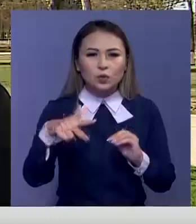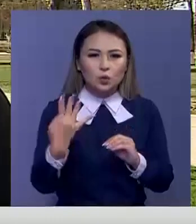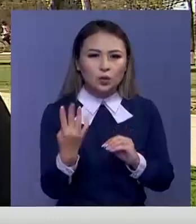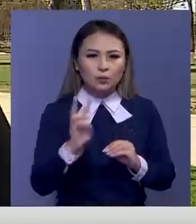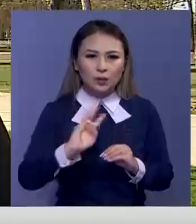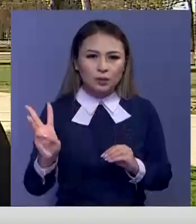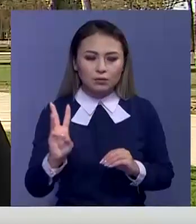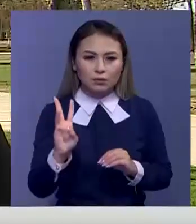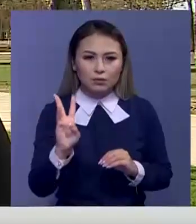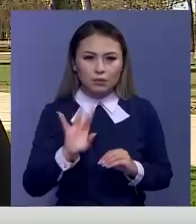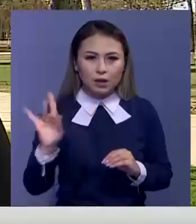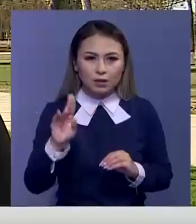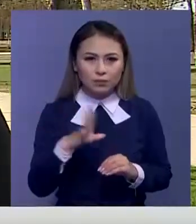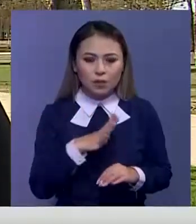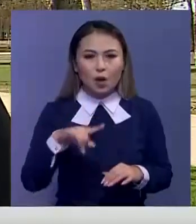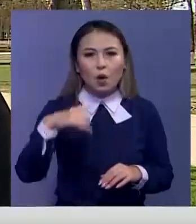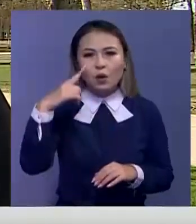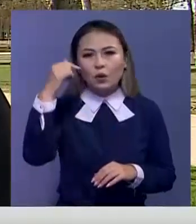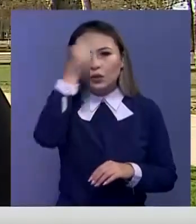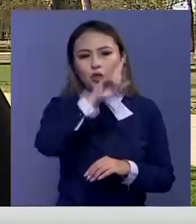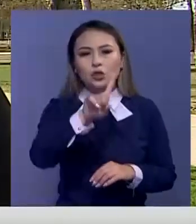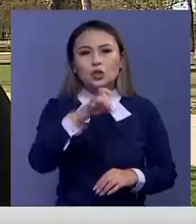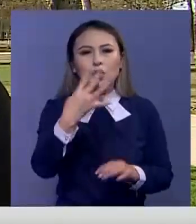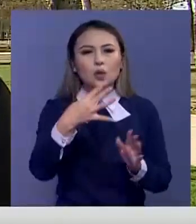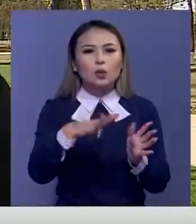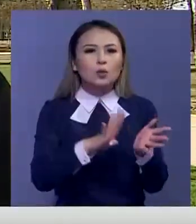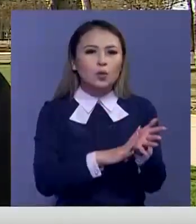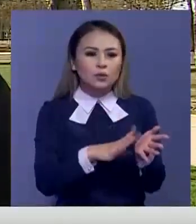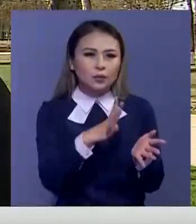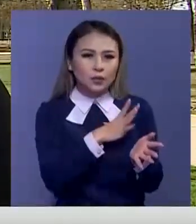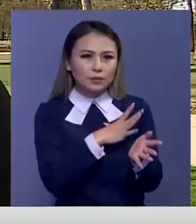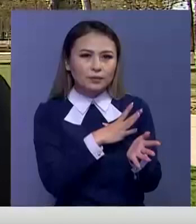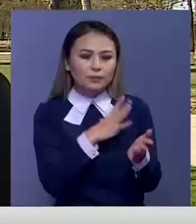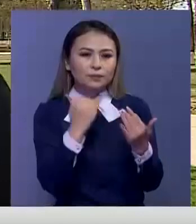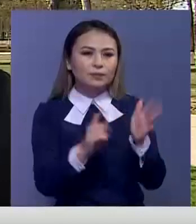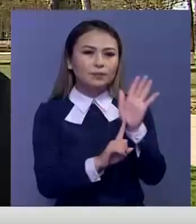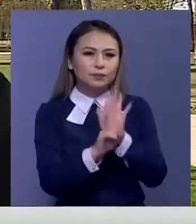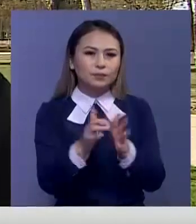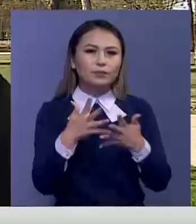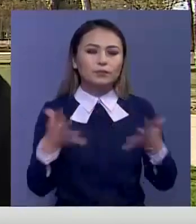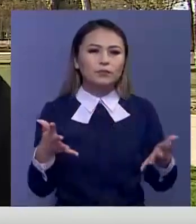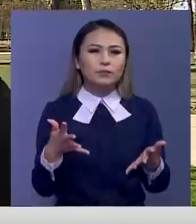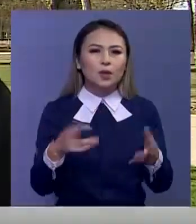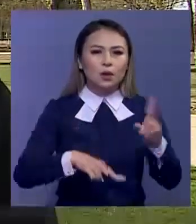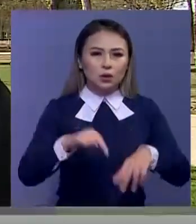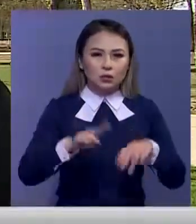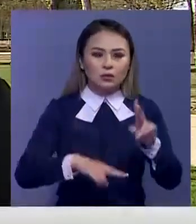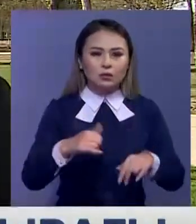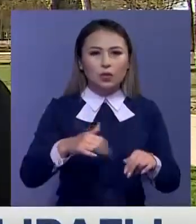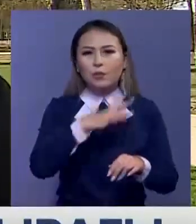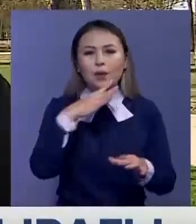болса, бүгінгі күнде тек қаланың бюджеті 149 миллиардқа жетіп отыр. Бұның басты бөлігі әрине құрылыс және де